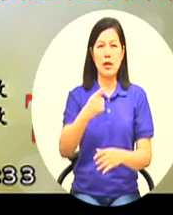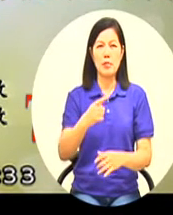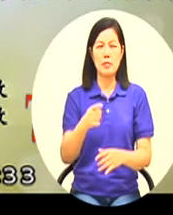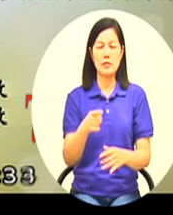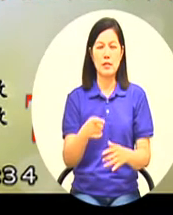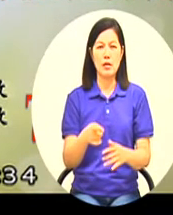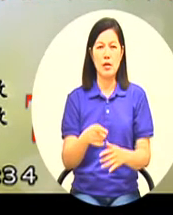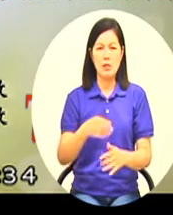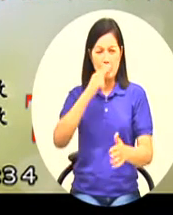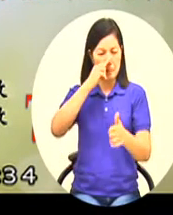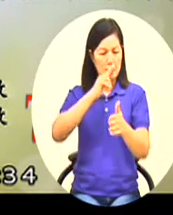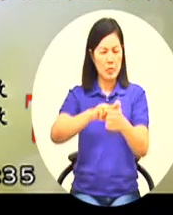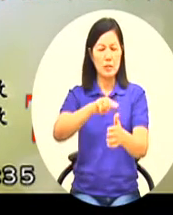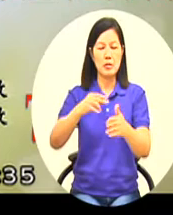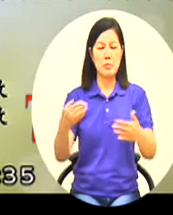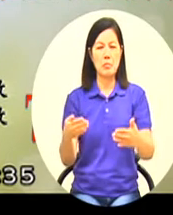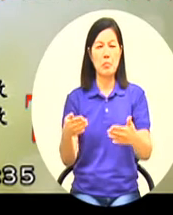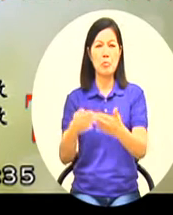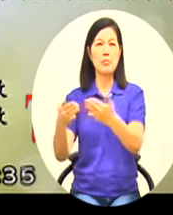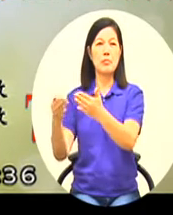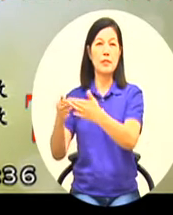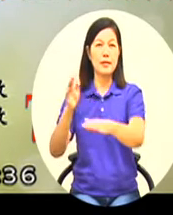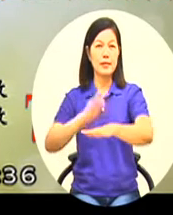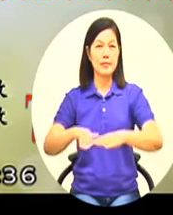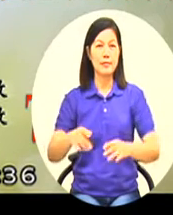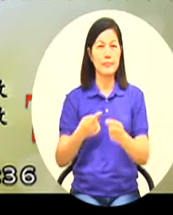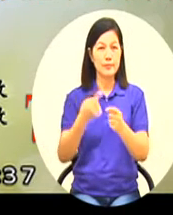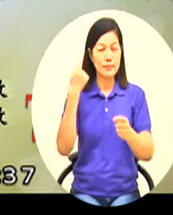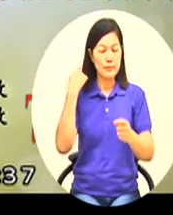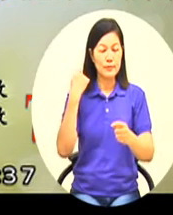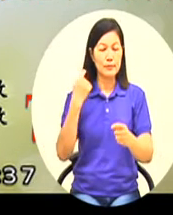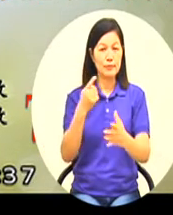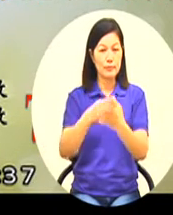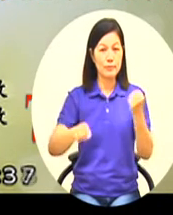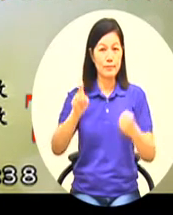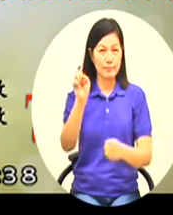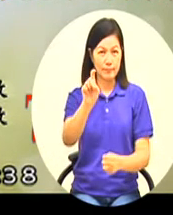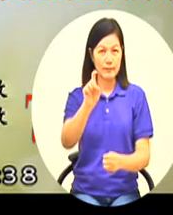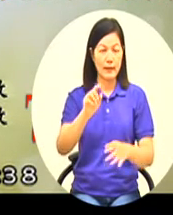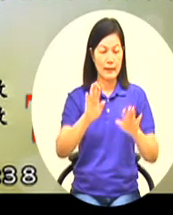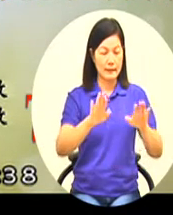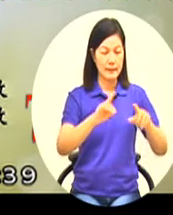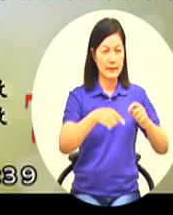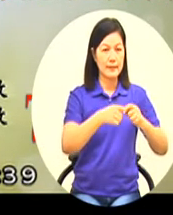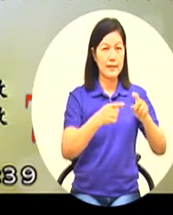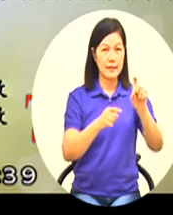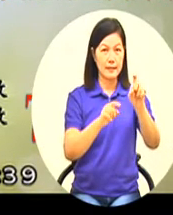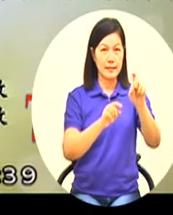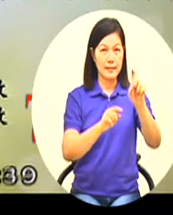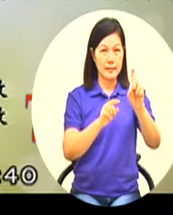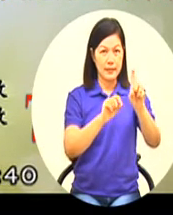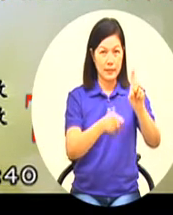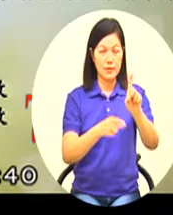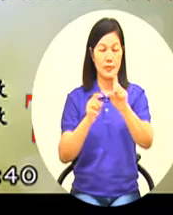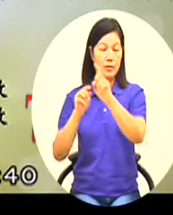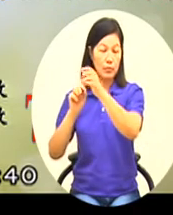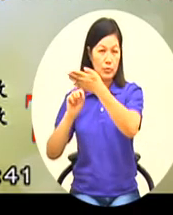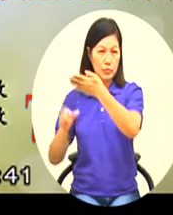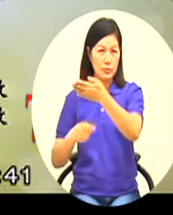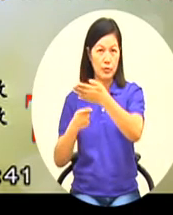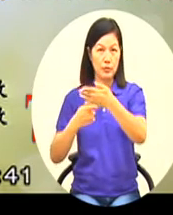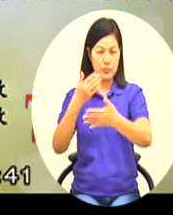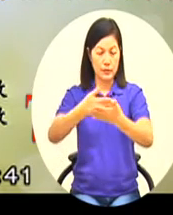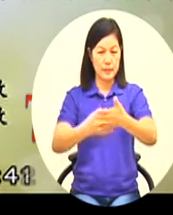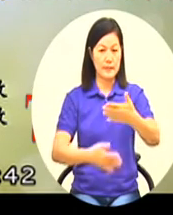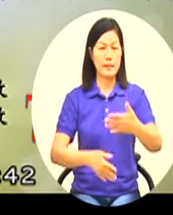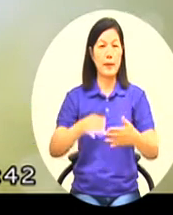害的一个交通事故。那去年我们是发生10件，那今年1到9月份只发生了3件，下降了